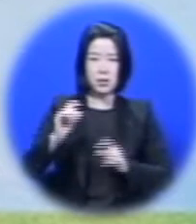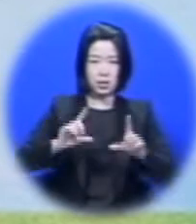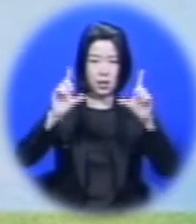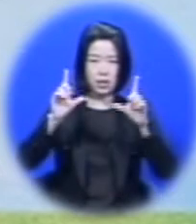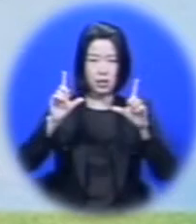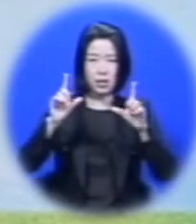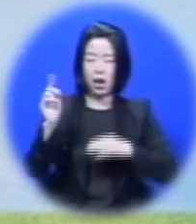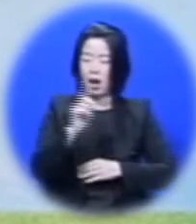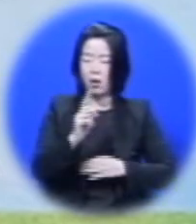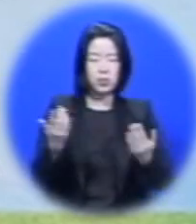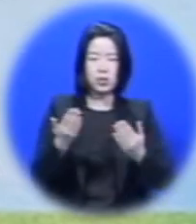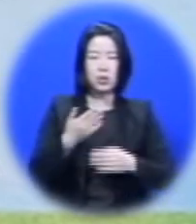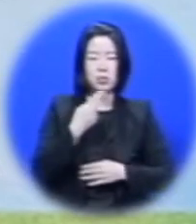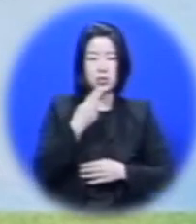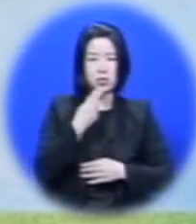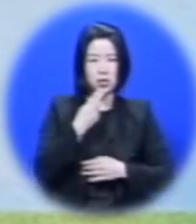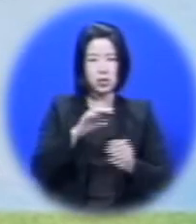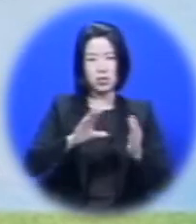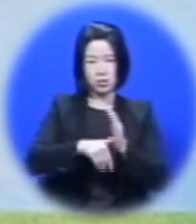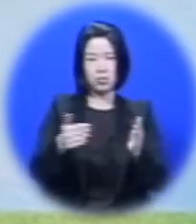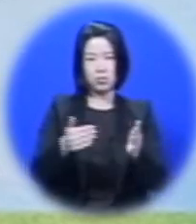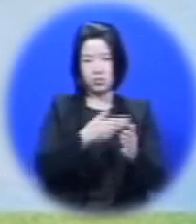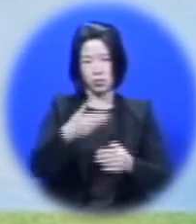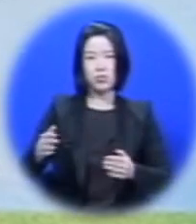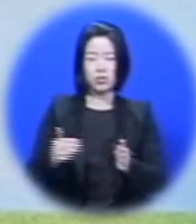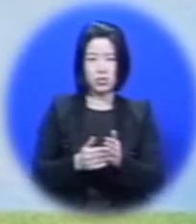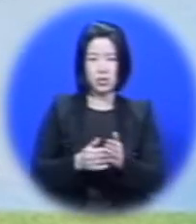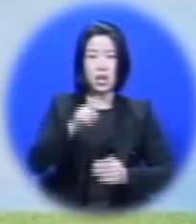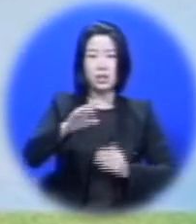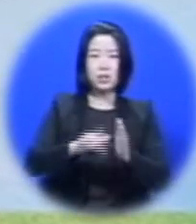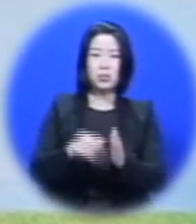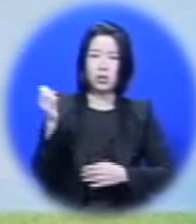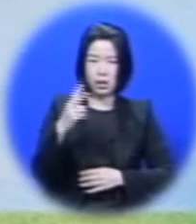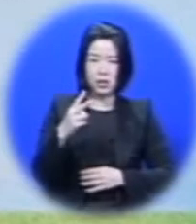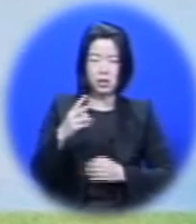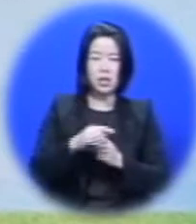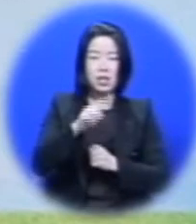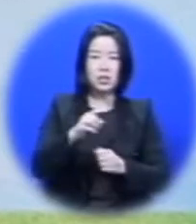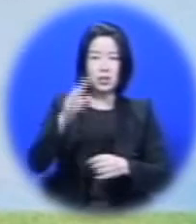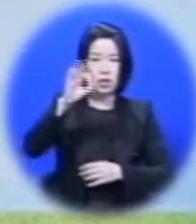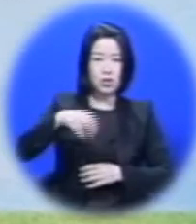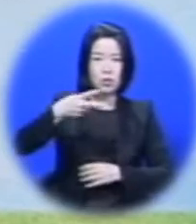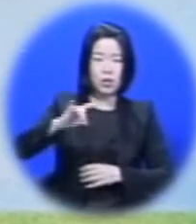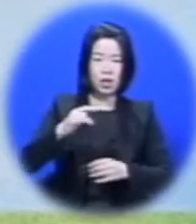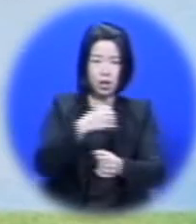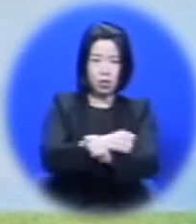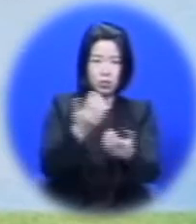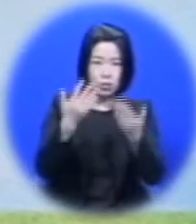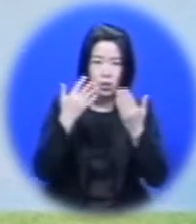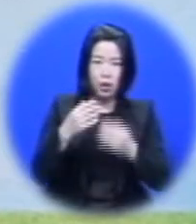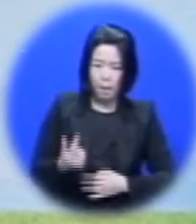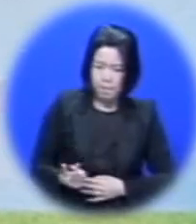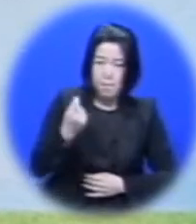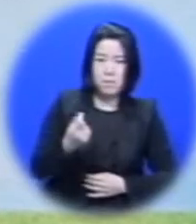크리스마스는 아무 일도 없이 지나가버리고 맙니다. 그때부터 그 유대인 수용소 안에 급격히 죽어가는